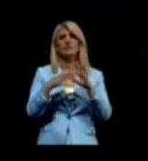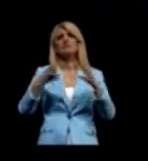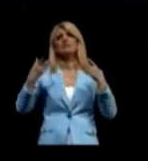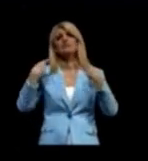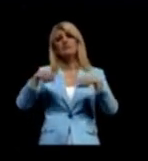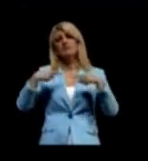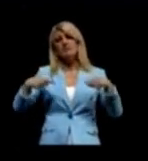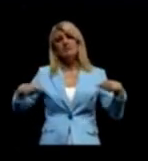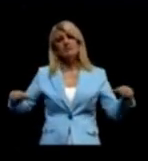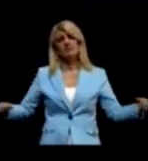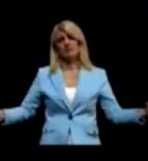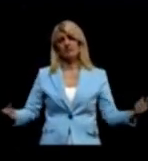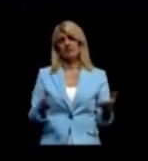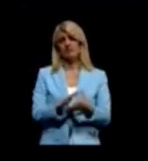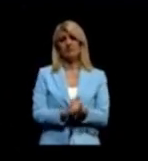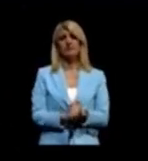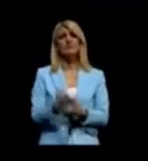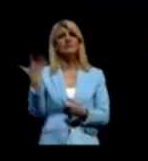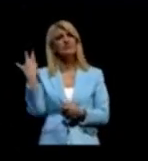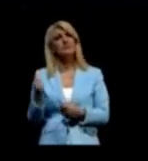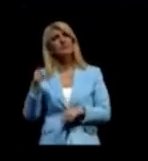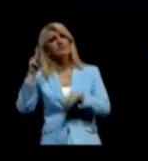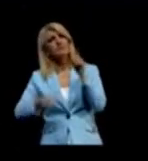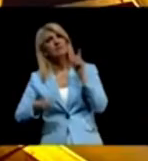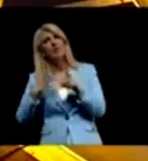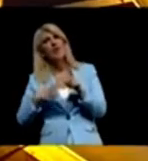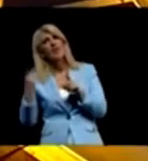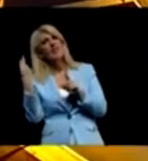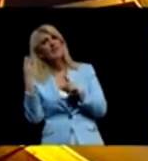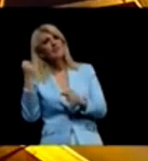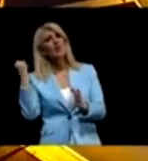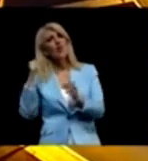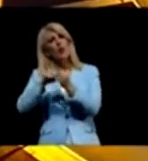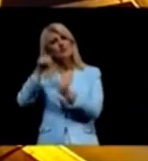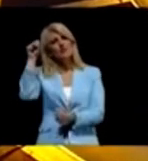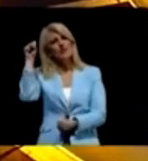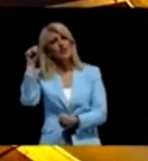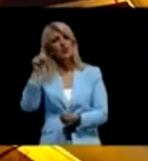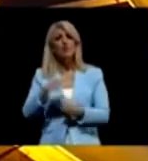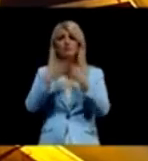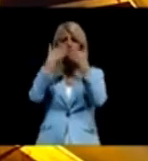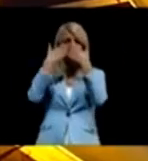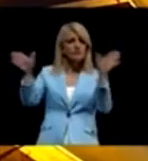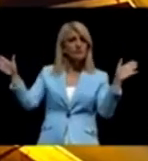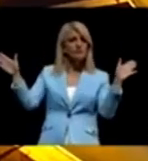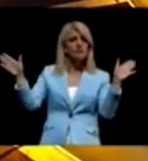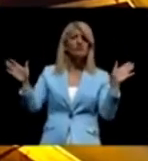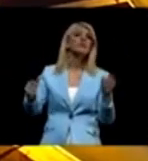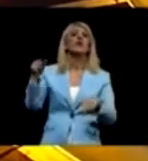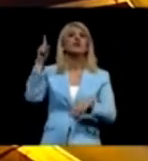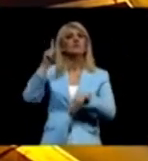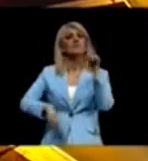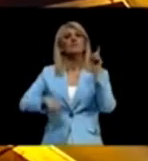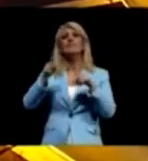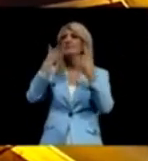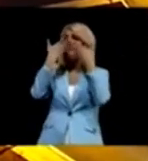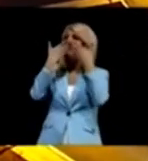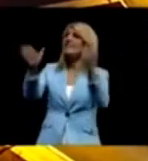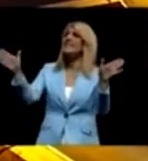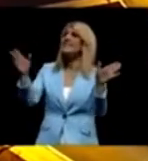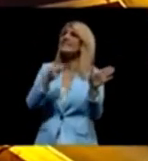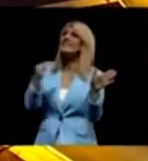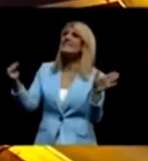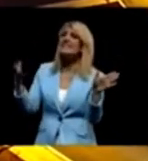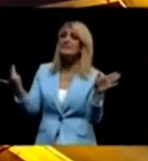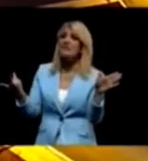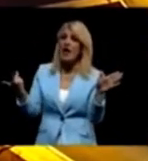διπλά πτυχία, την εξωστρέφεια. Προσέξτε, δύο ιατρικές σχολές έχουν ήδη αγγλόφωνα τμήματα. Δεν είναι δυνατόν, το έχω